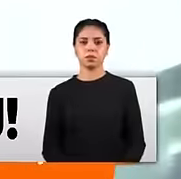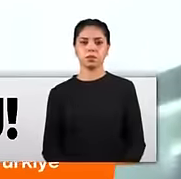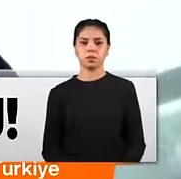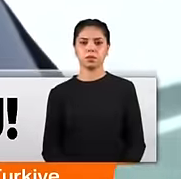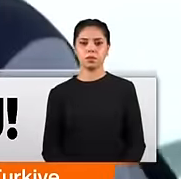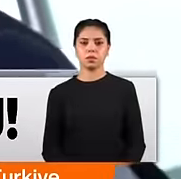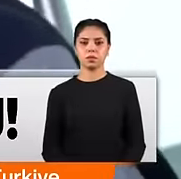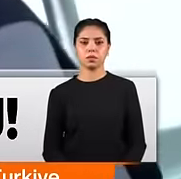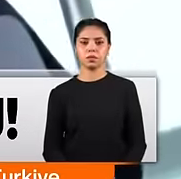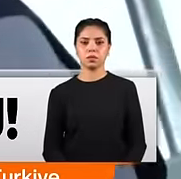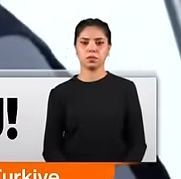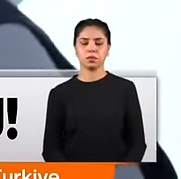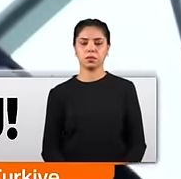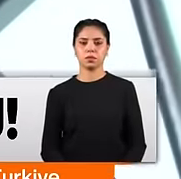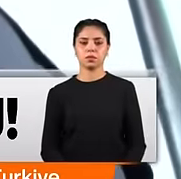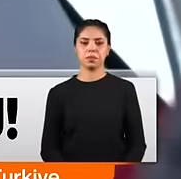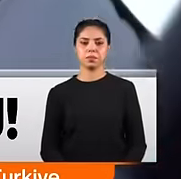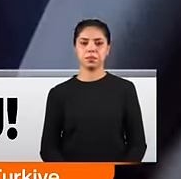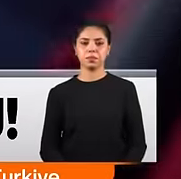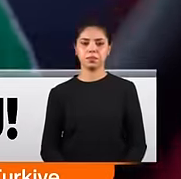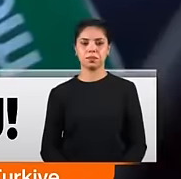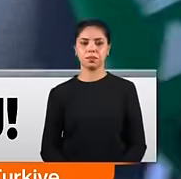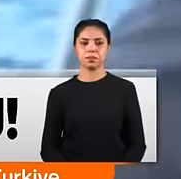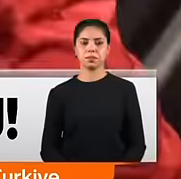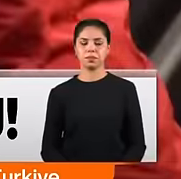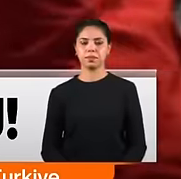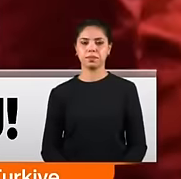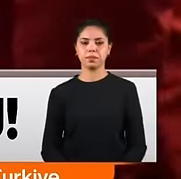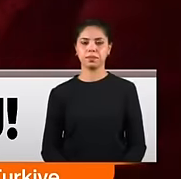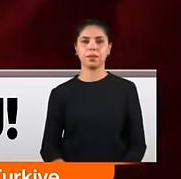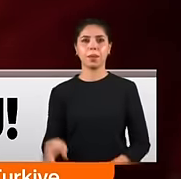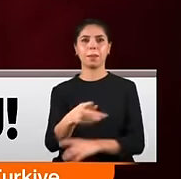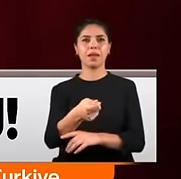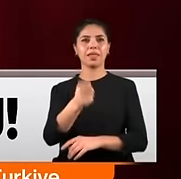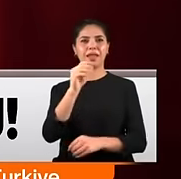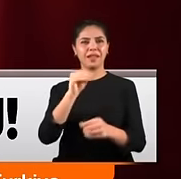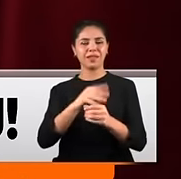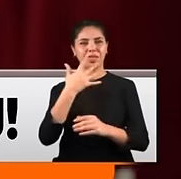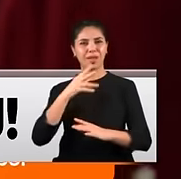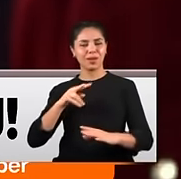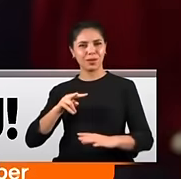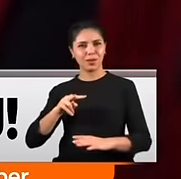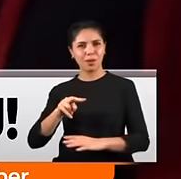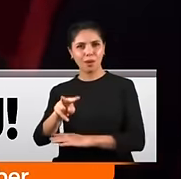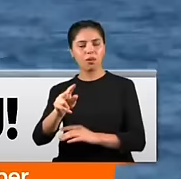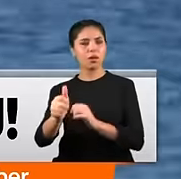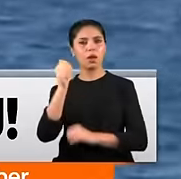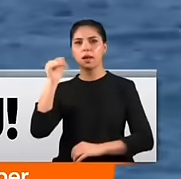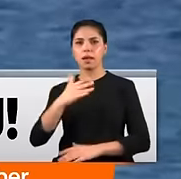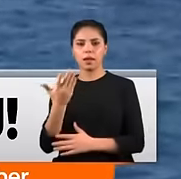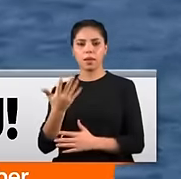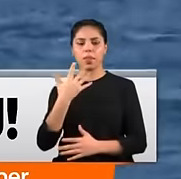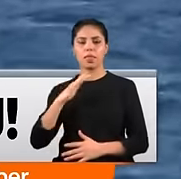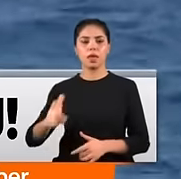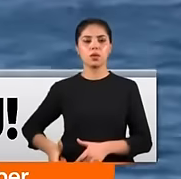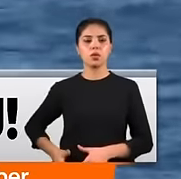Balığımızı tekrar sulara kavuşturduğumuzda bizden daha mutlusu yok. Balık tutmak için denize açılmıştı, bir daha geri dönmedi. Sahil